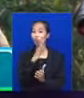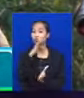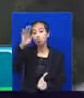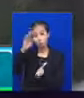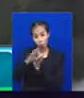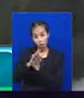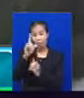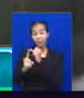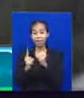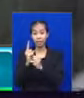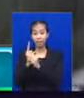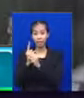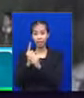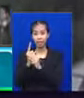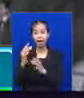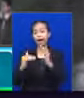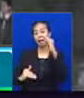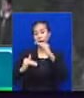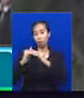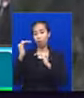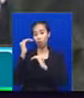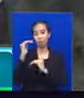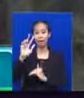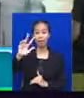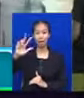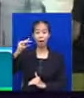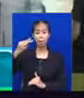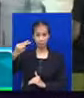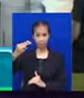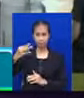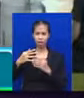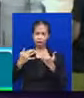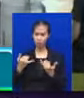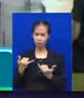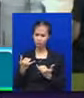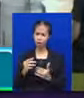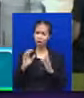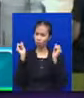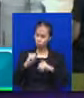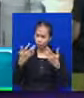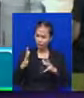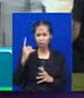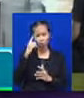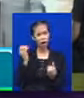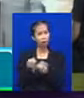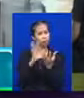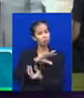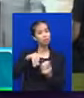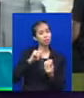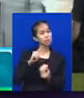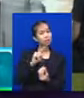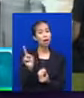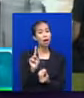ครับ อ๋อรวมได้ 30,000 บาทนะคะแล้วมาตรการที่ออกมาล่ะคะจะส่งผลต่อเศรษฐกิจยังไงบ้างคะ อันนี้ก็จ